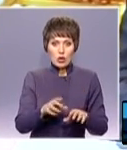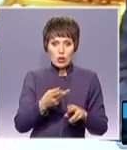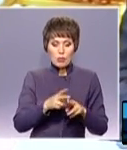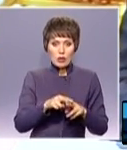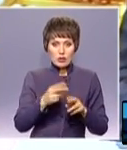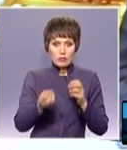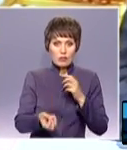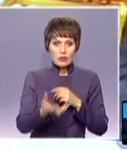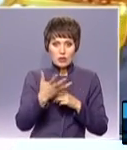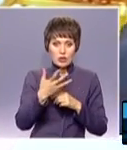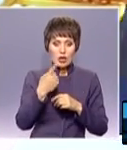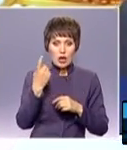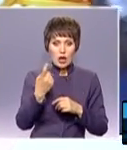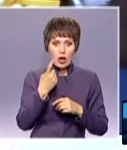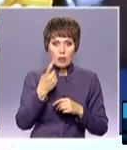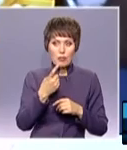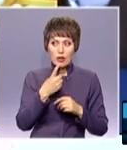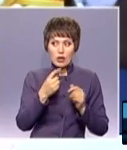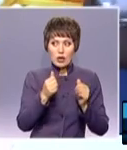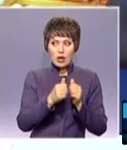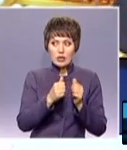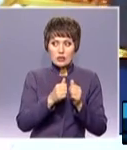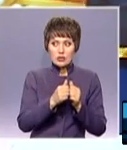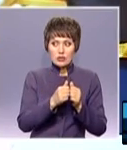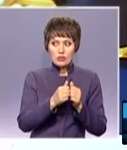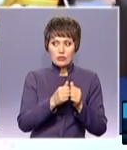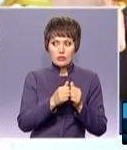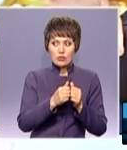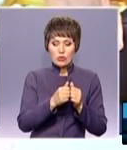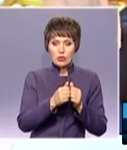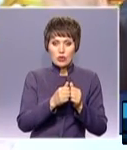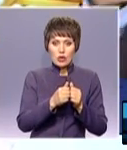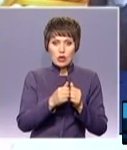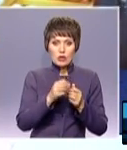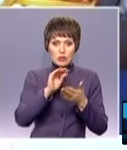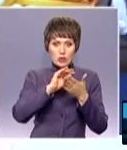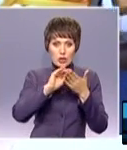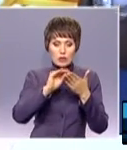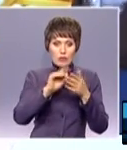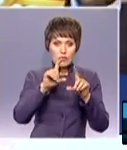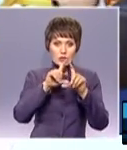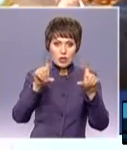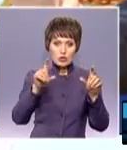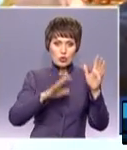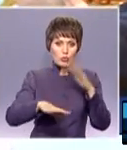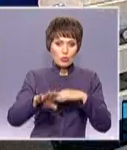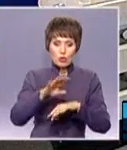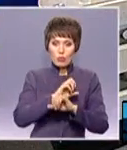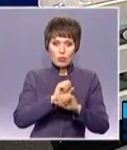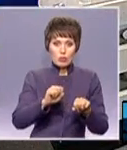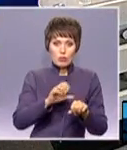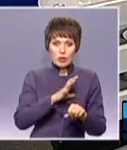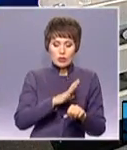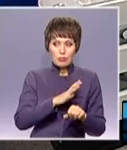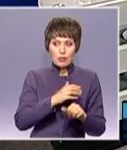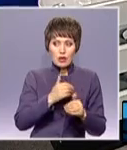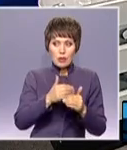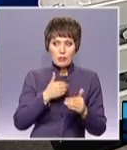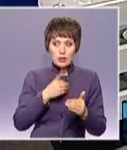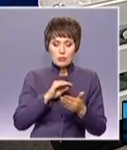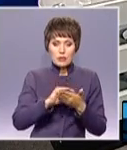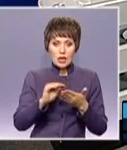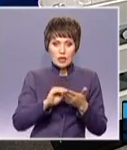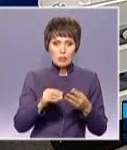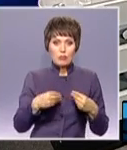фонтанның егелері фонтанның қасына несін іліп қою керек, фонтанға шомылуға болмайды. Оны біз предписаниесін